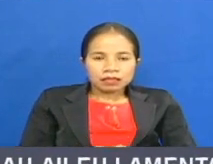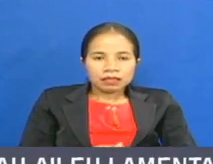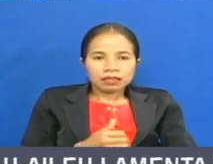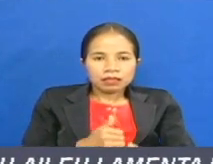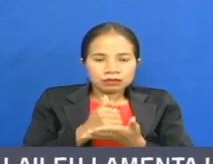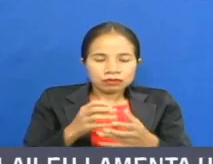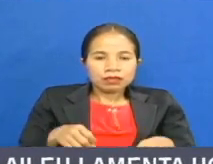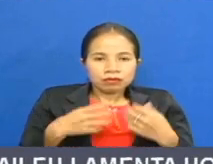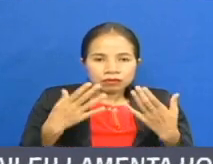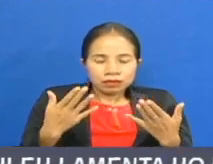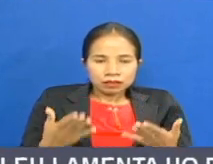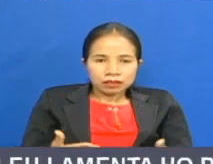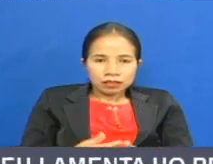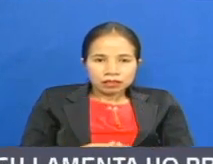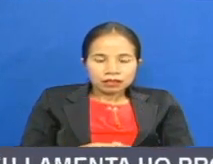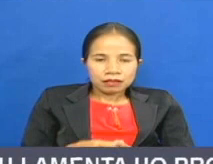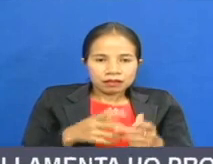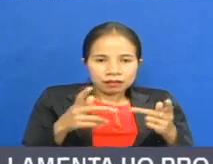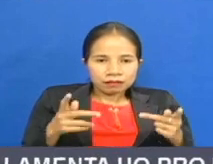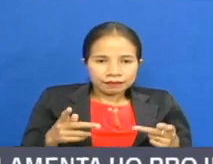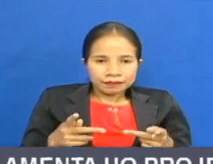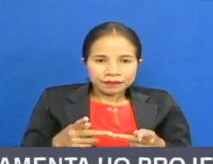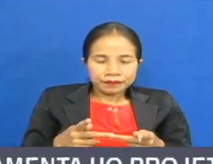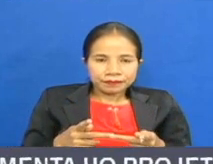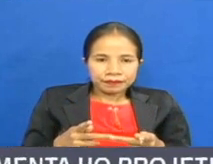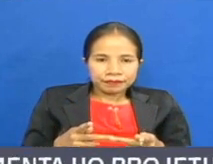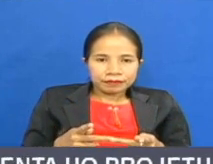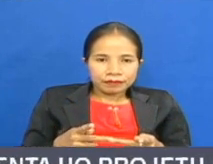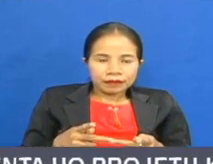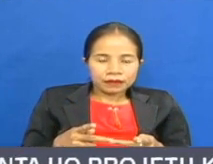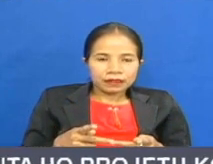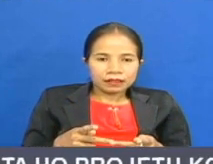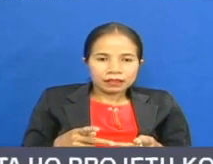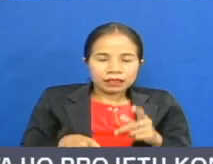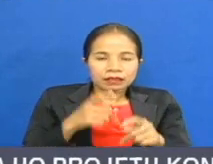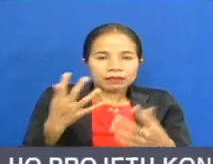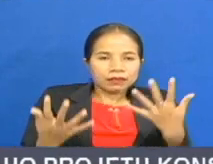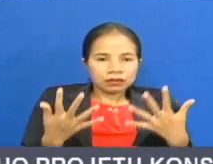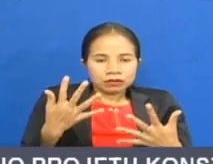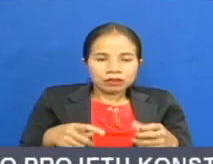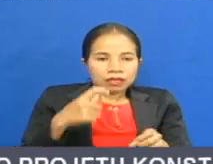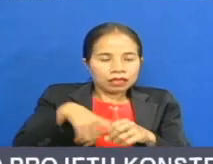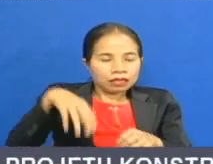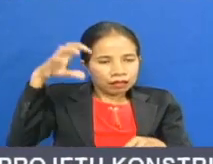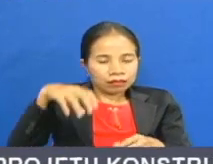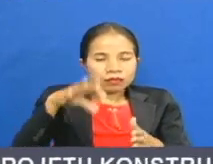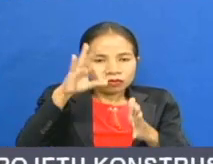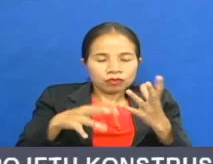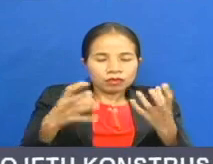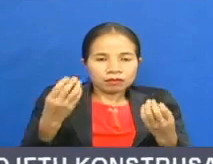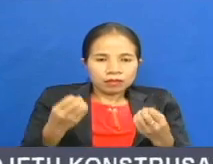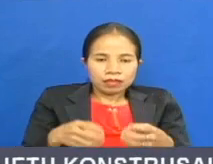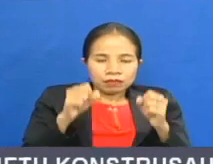wensa ya parti bai loro rai marang emat sunulai ite kuda ne ke kuda barak pen para tu bele